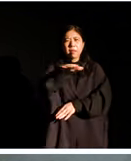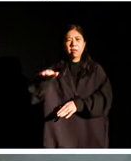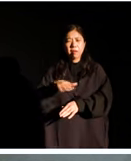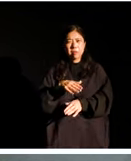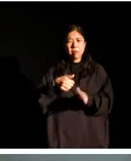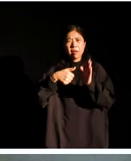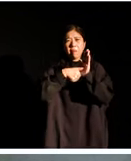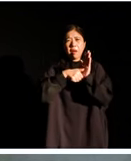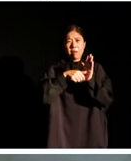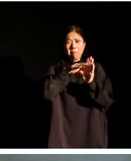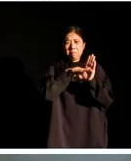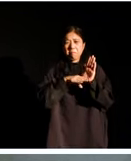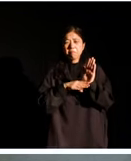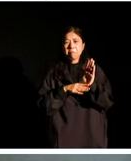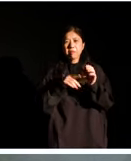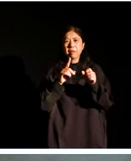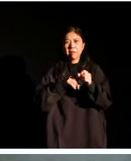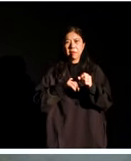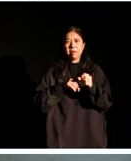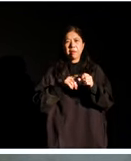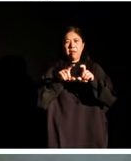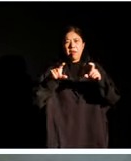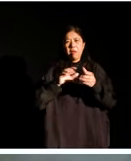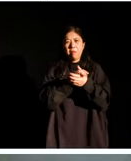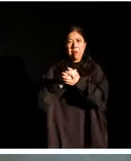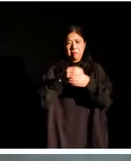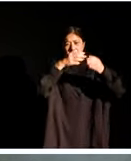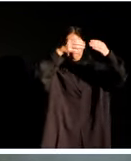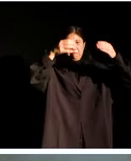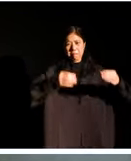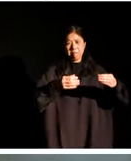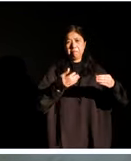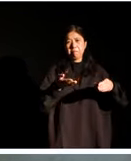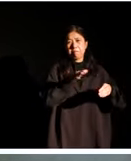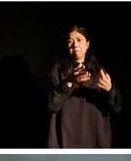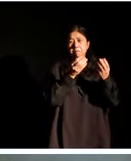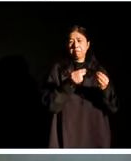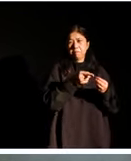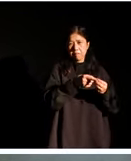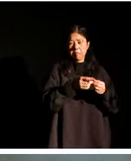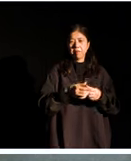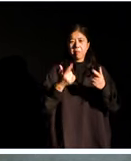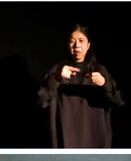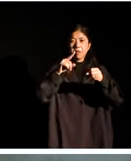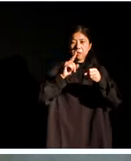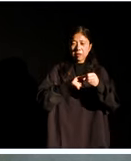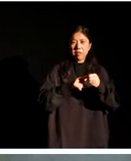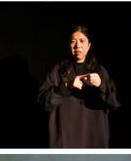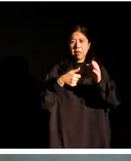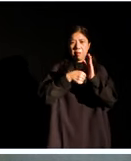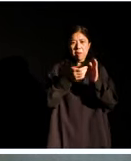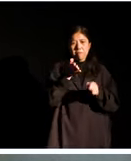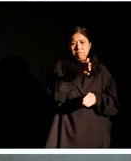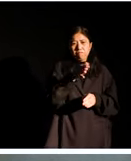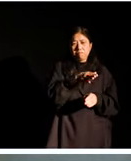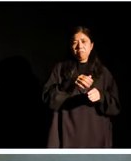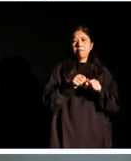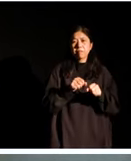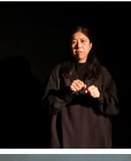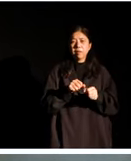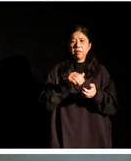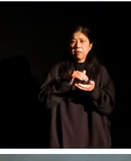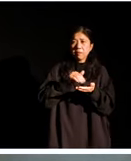使命を刻む記念費として平和の石を建設いたしました平和の石へは毎年追加国名を行っておりこれ